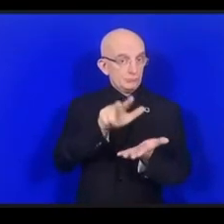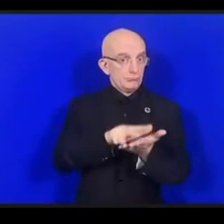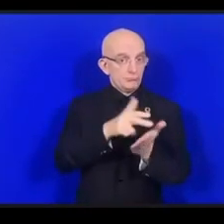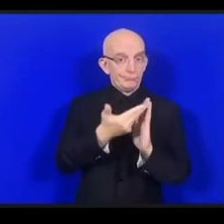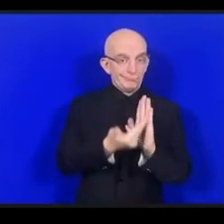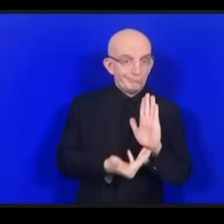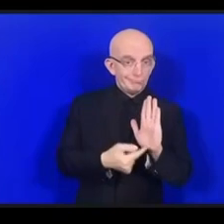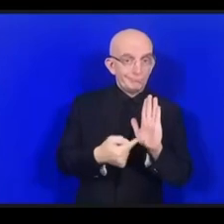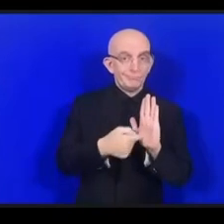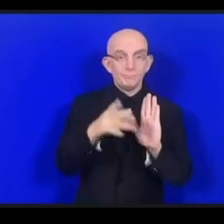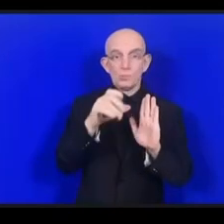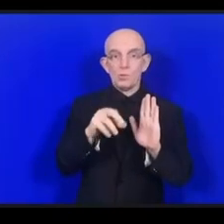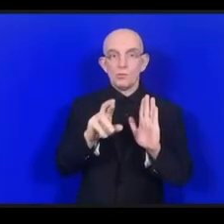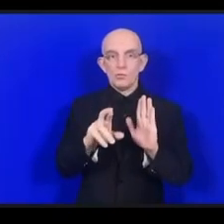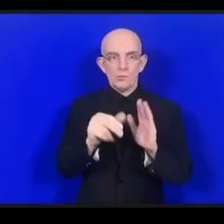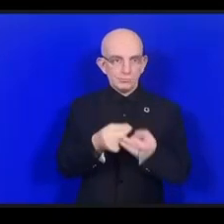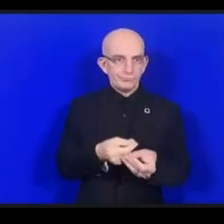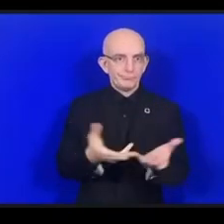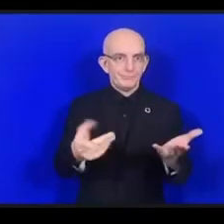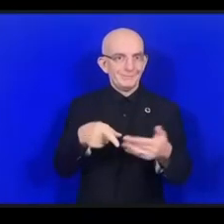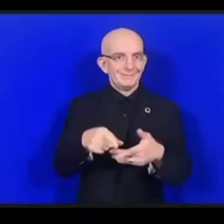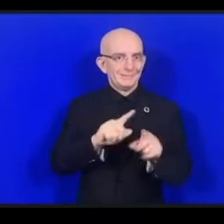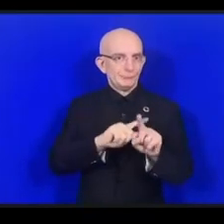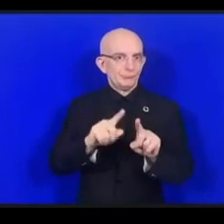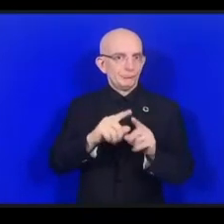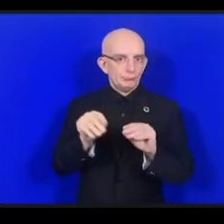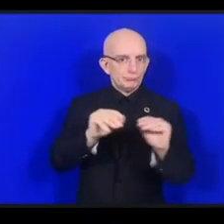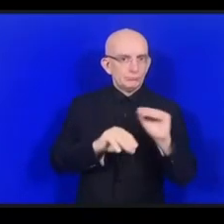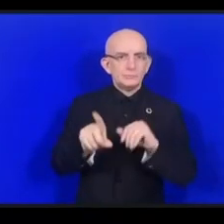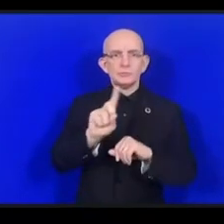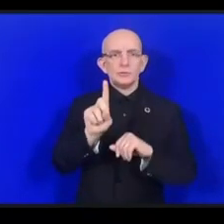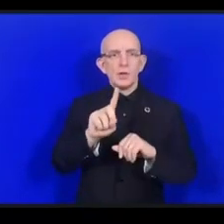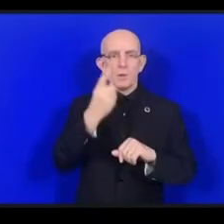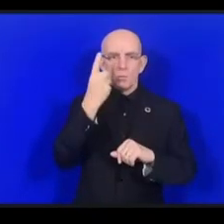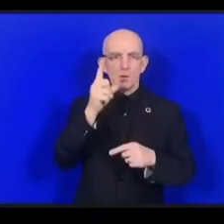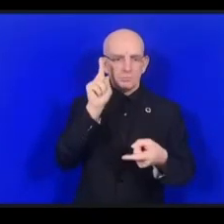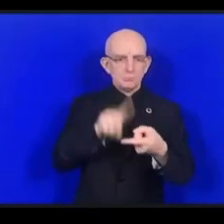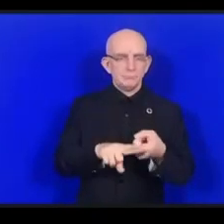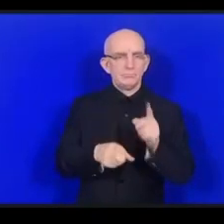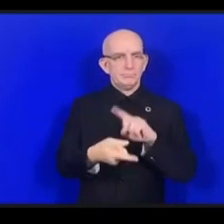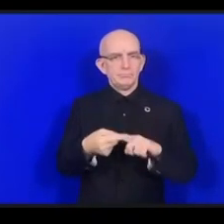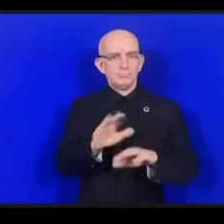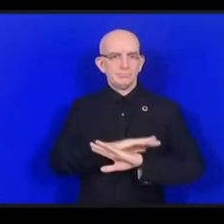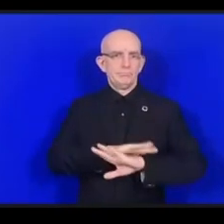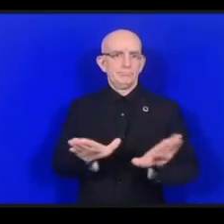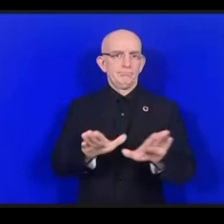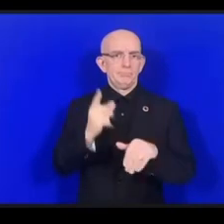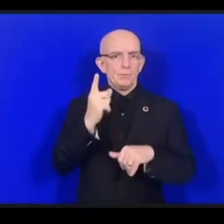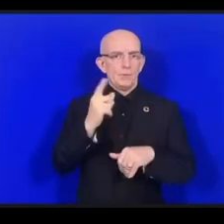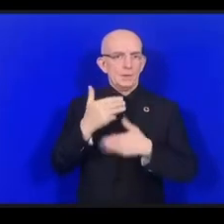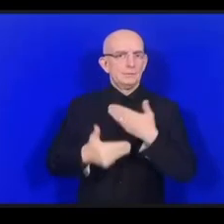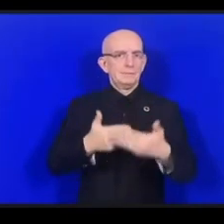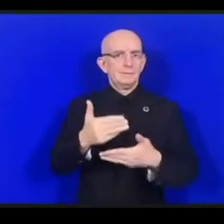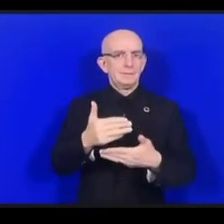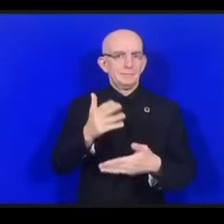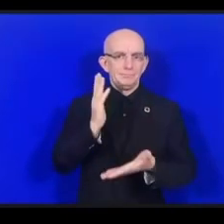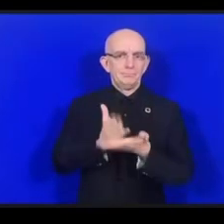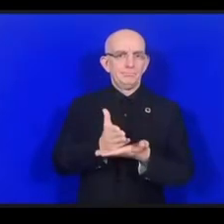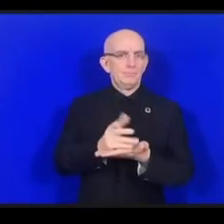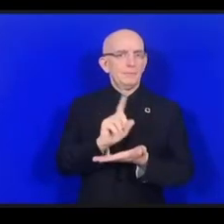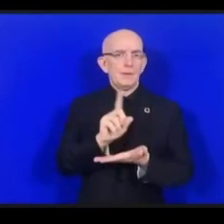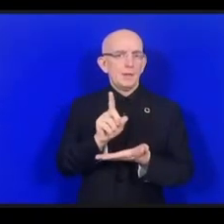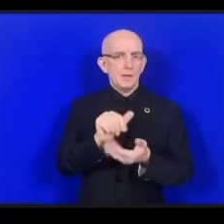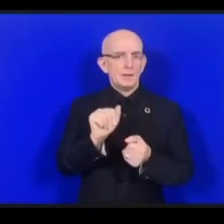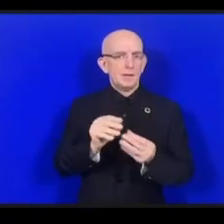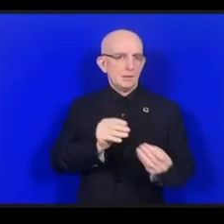方，而是说一个系统，就是说系统坏了那知识就没了。所以 OER 它